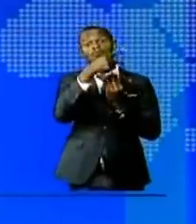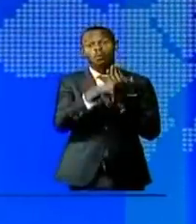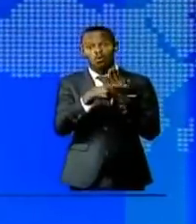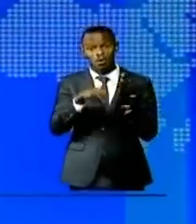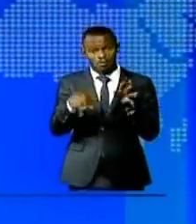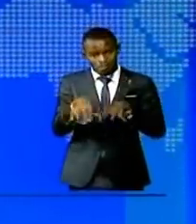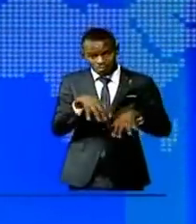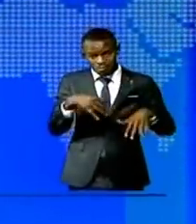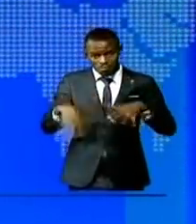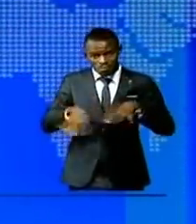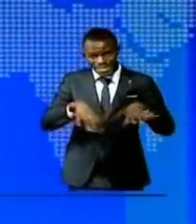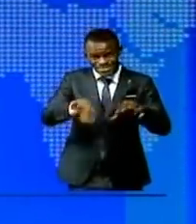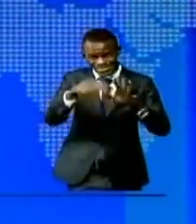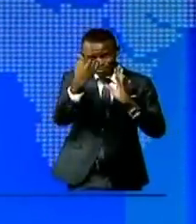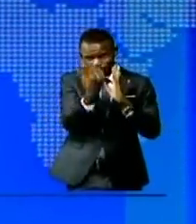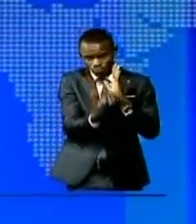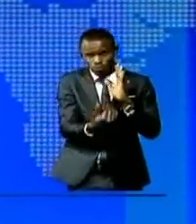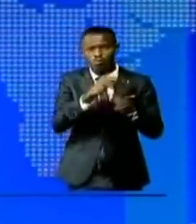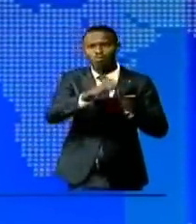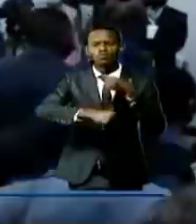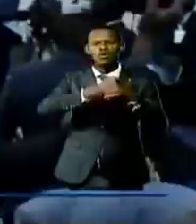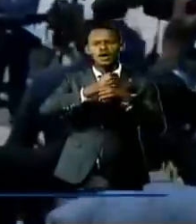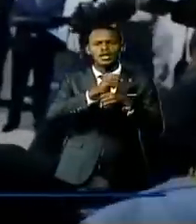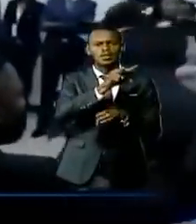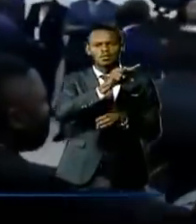plusieurs autorités, nous dit Tétis Dana Isamba.